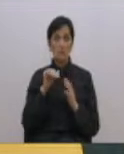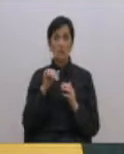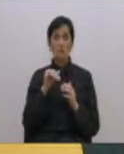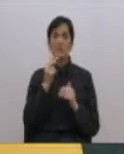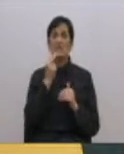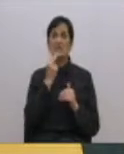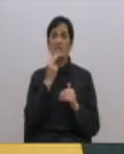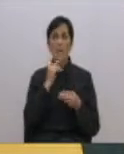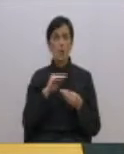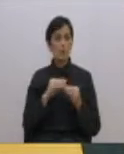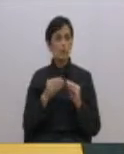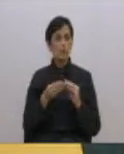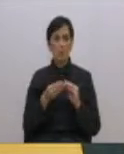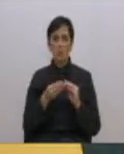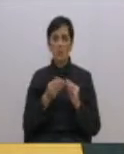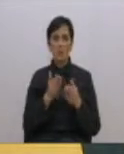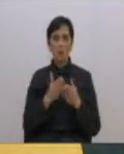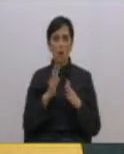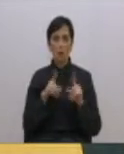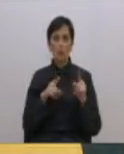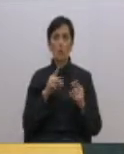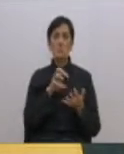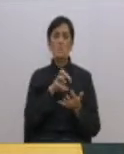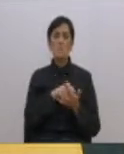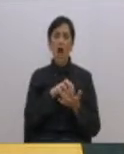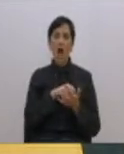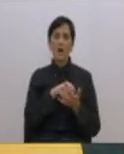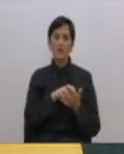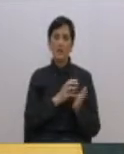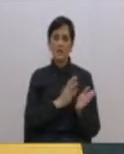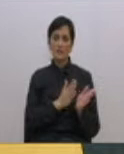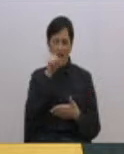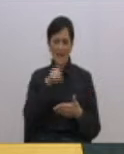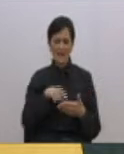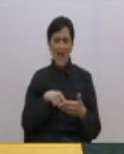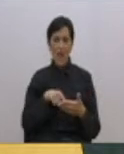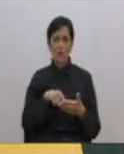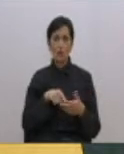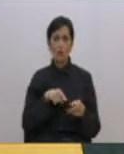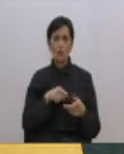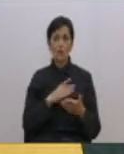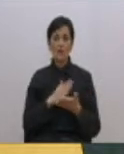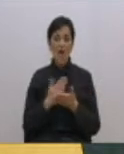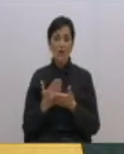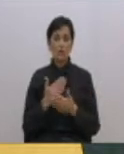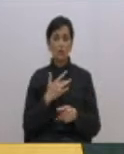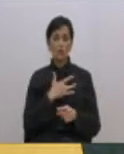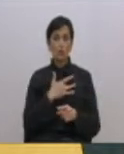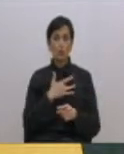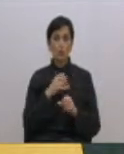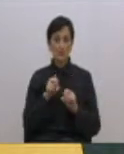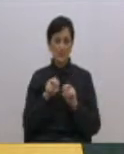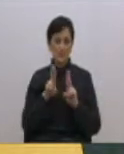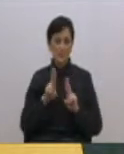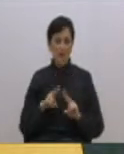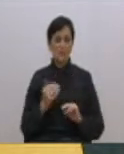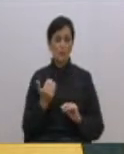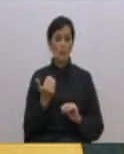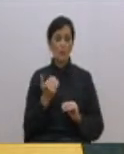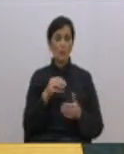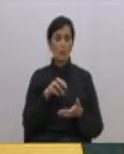სკვების პრობლემები, ზოგადად თუნდაც მარხვის პერიოდში, მხვილის ყოველ შემთხვევაში რელიგიურ ნაწილს და სპეციფიკას